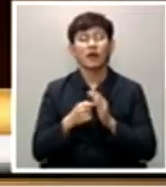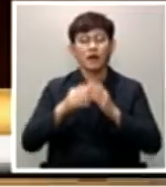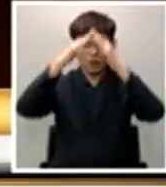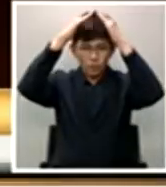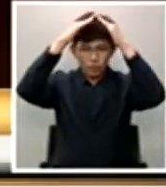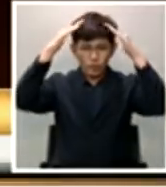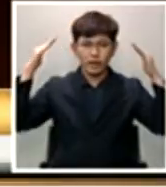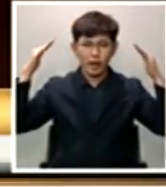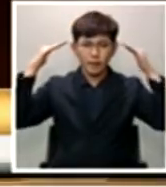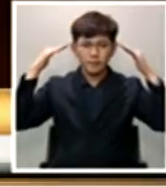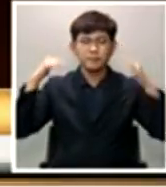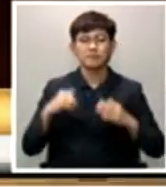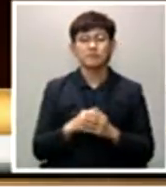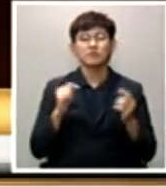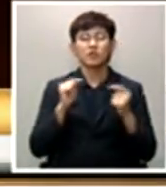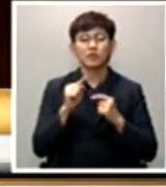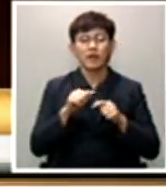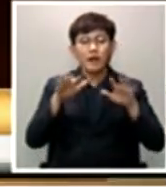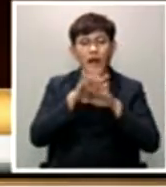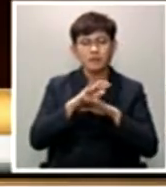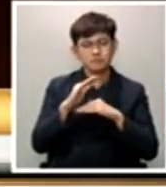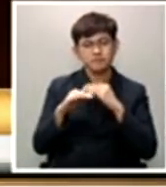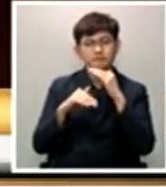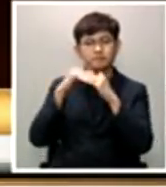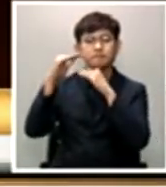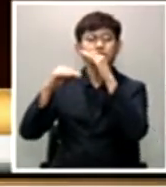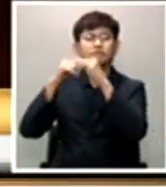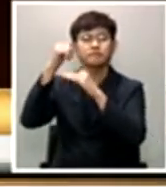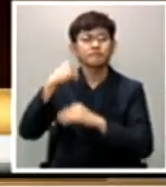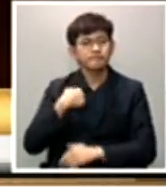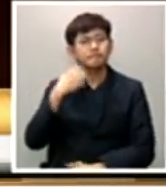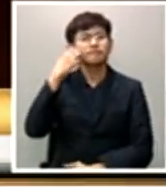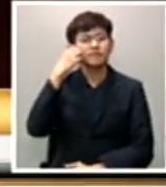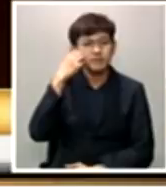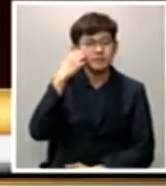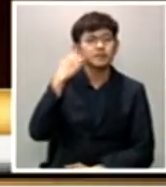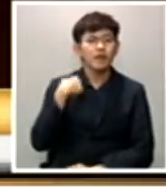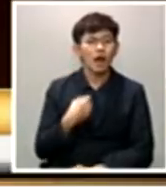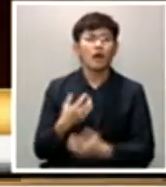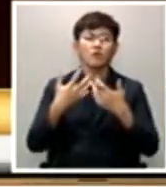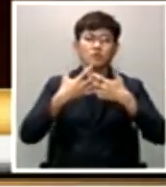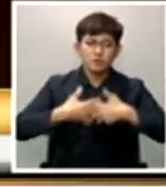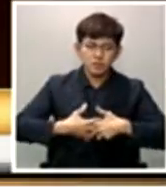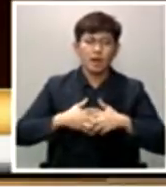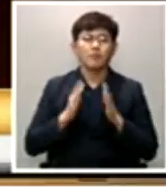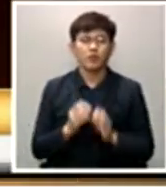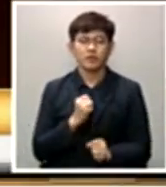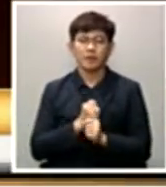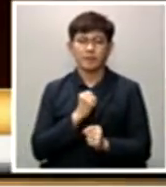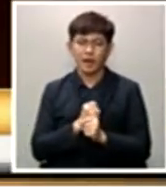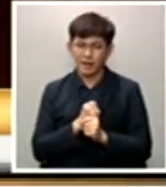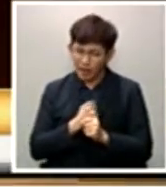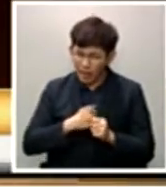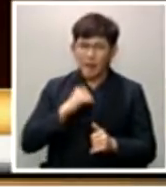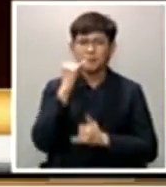มถือว่าเขายังอยู่ในคนละลีกกับเราเขาโตได้เขามีมือถือเขาเอาอุตสาหกรรมพวกแรงงานเราไปหมดแต่ว่าเ